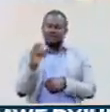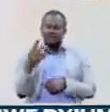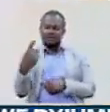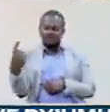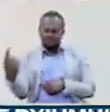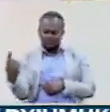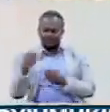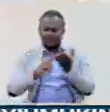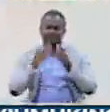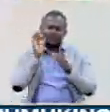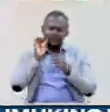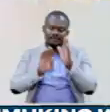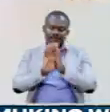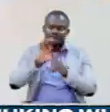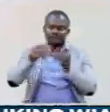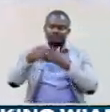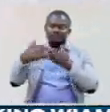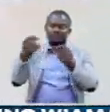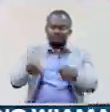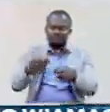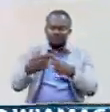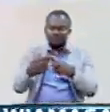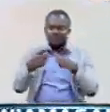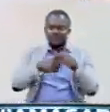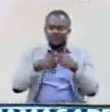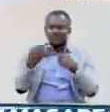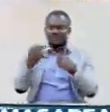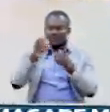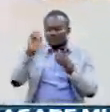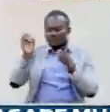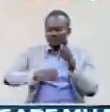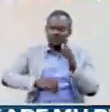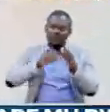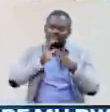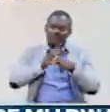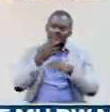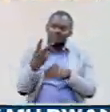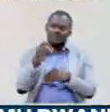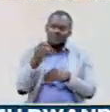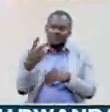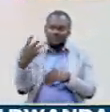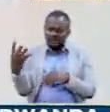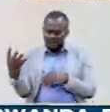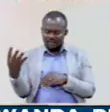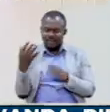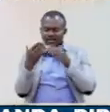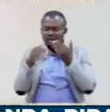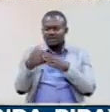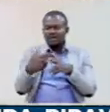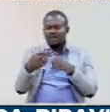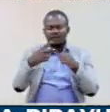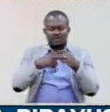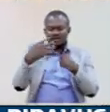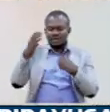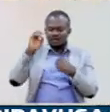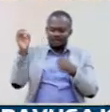w'2020-2021 abakoresha imbuto za kijyambere bazaba bageze ku kigero cya 63%, naho bitarenze 2024 byibuze